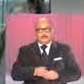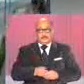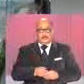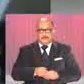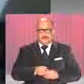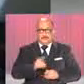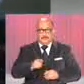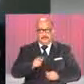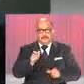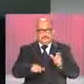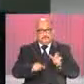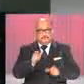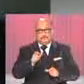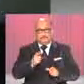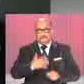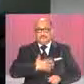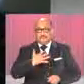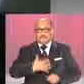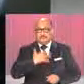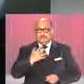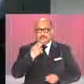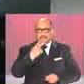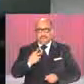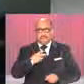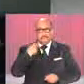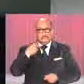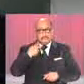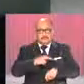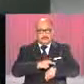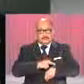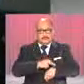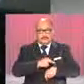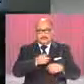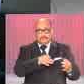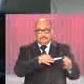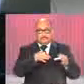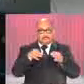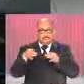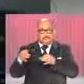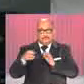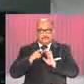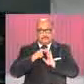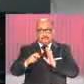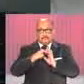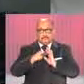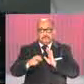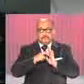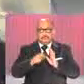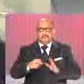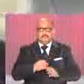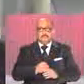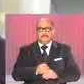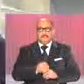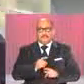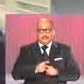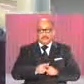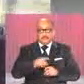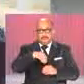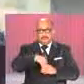عمل 16 قطارا مكهربا وضعتها الشركة على ذمة المواطنين منذ سنة